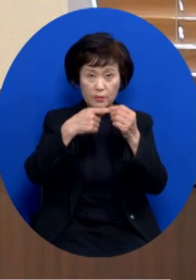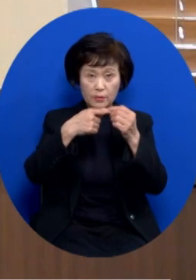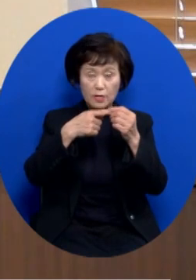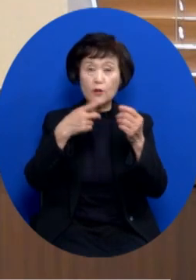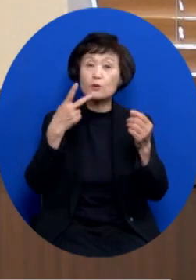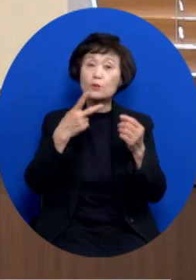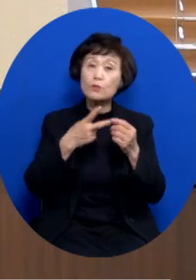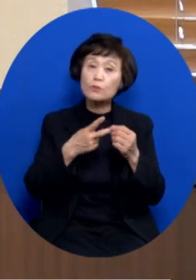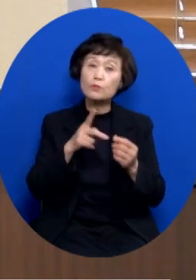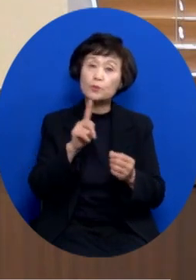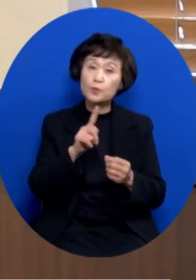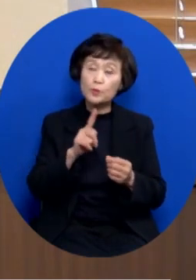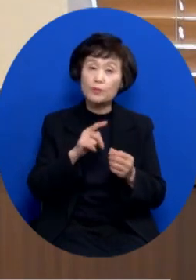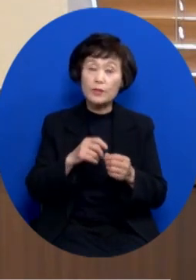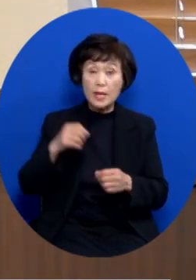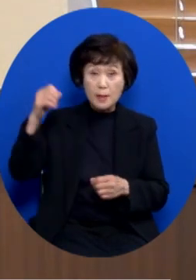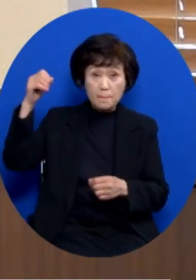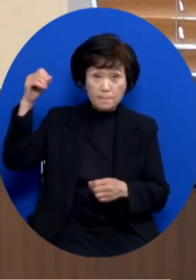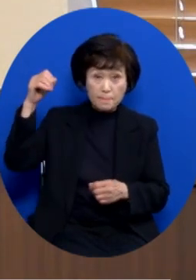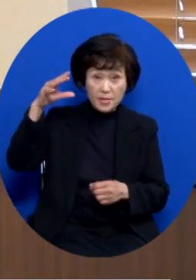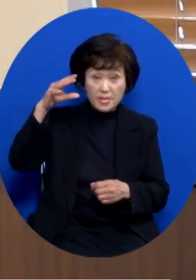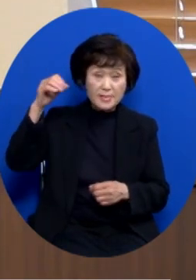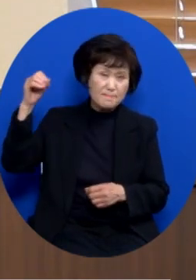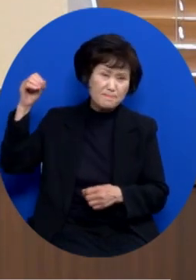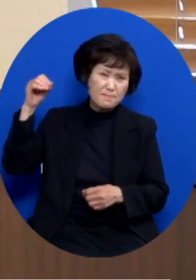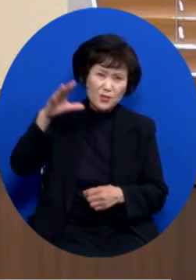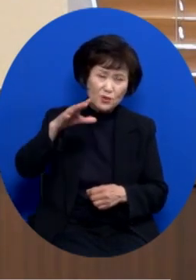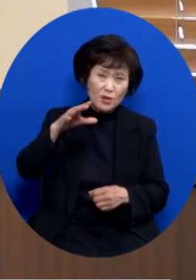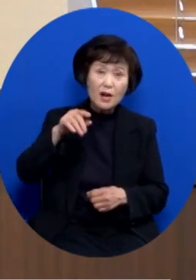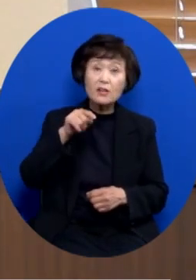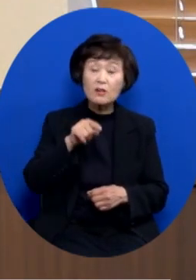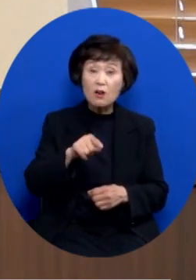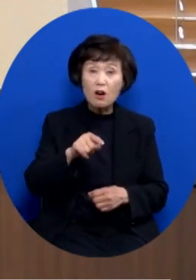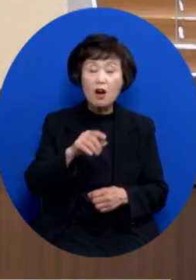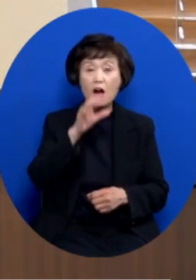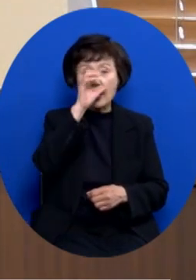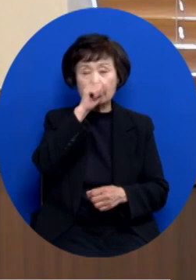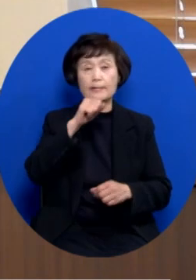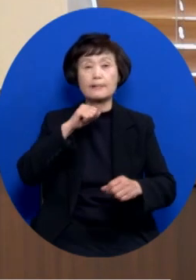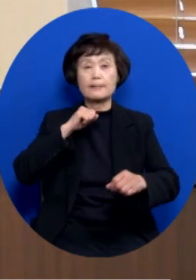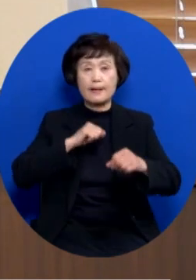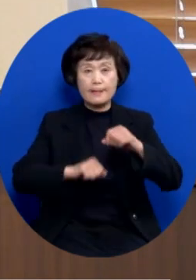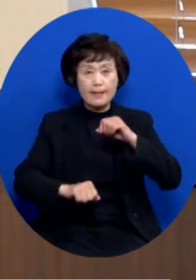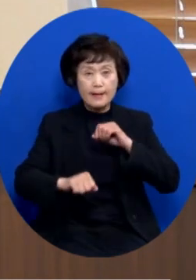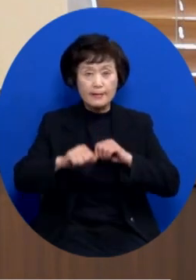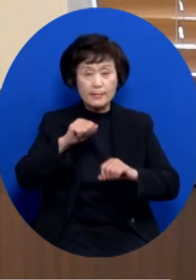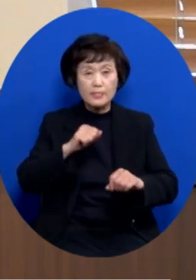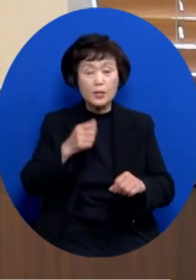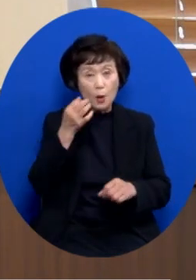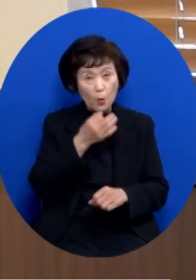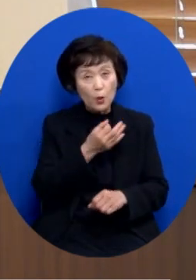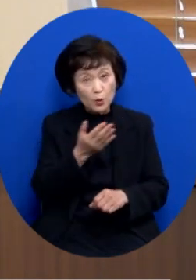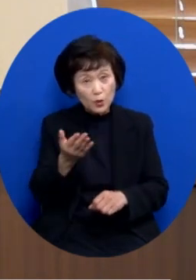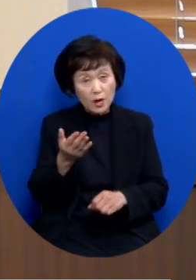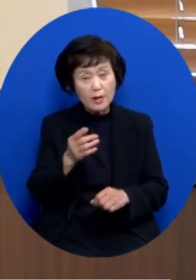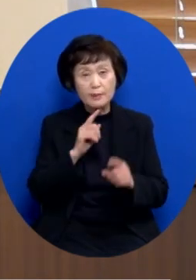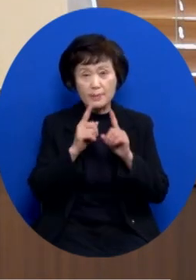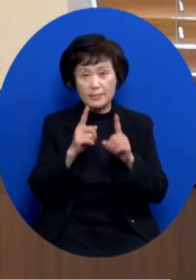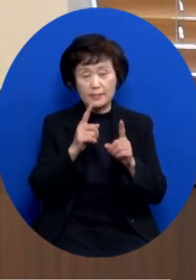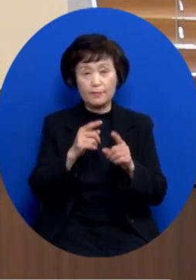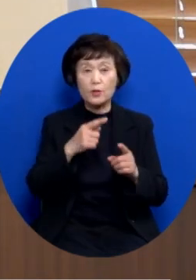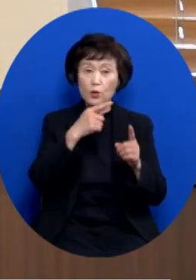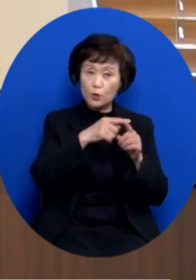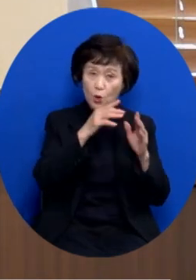번째로는 빛을 비추라 하는 것은 그 선한 행실을 하라 하는 말씀이니까